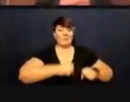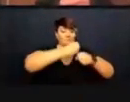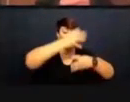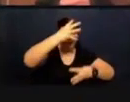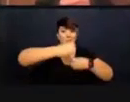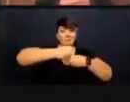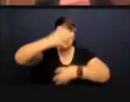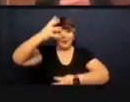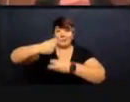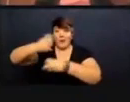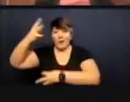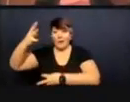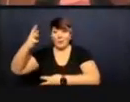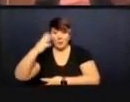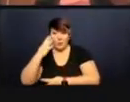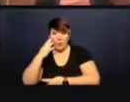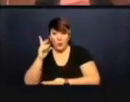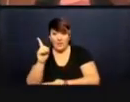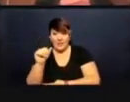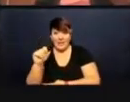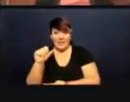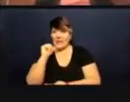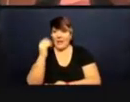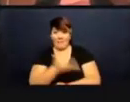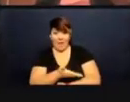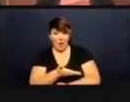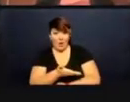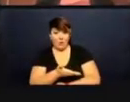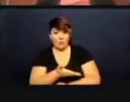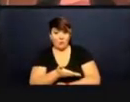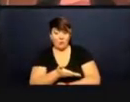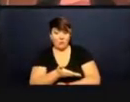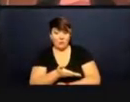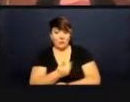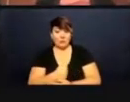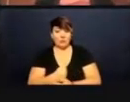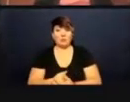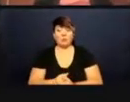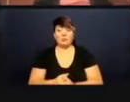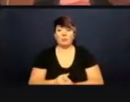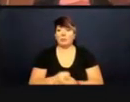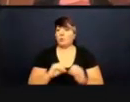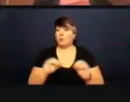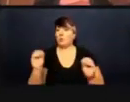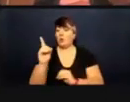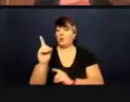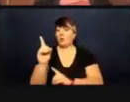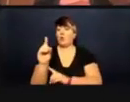maamuzi. Lakini kuna data ambayo hamuoni mbele yenu.